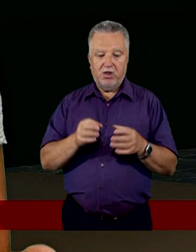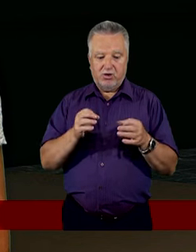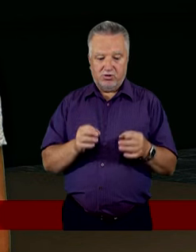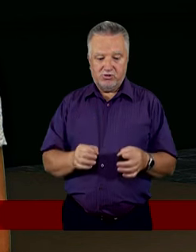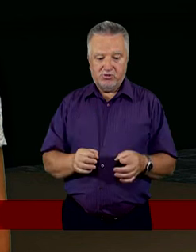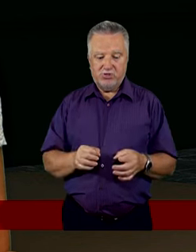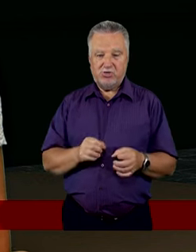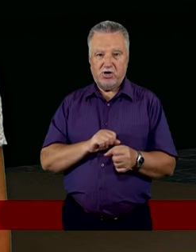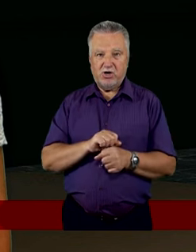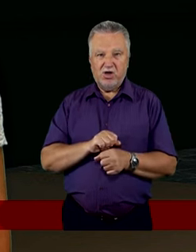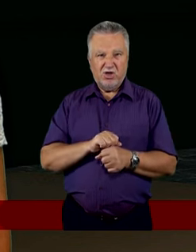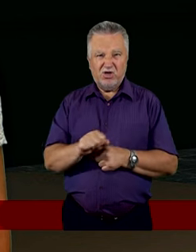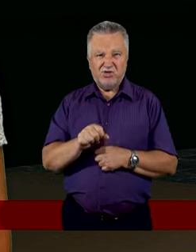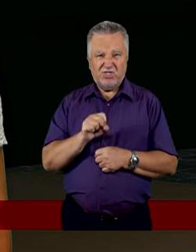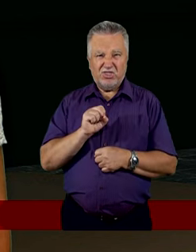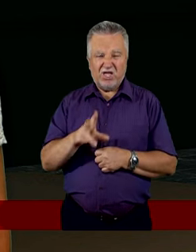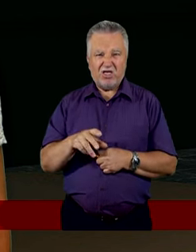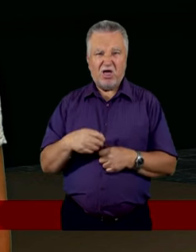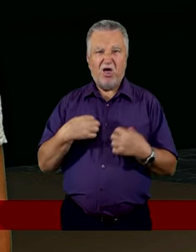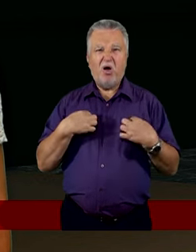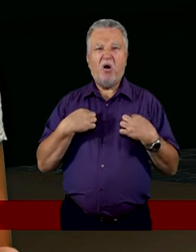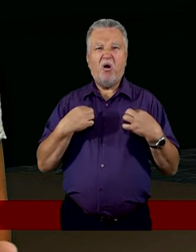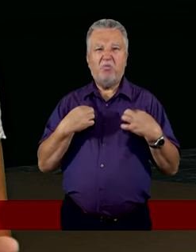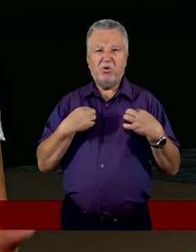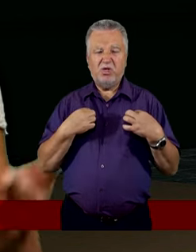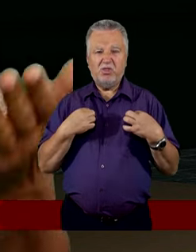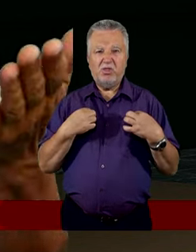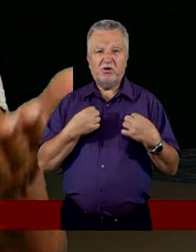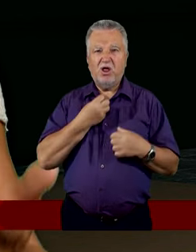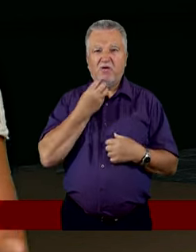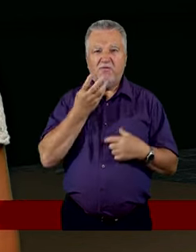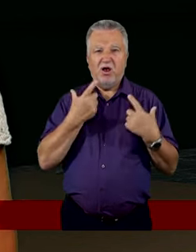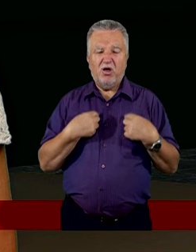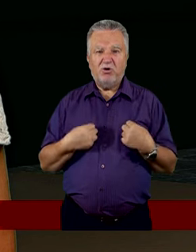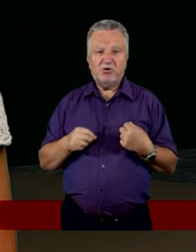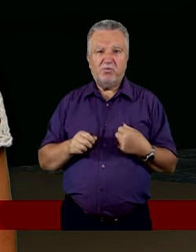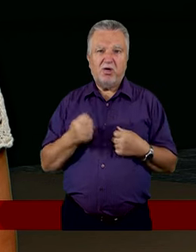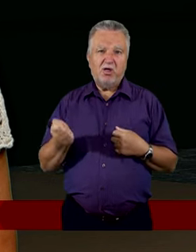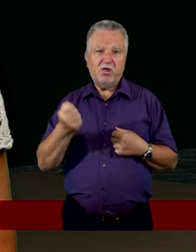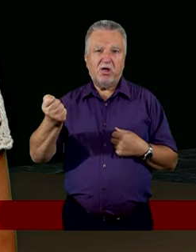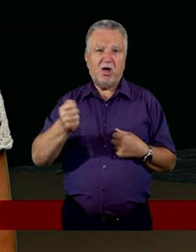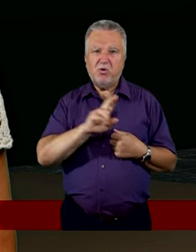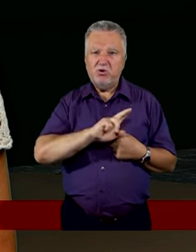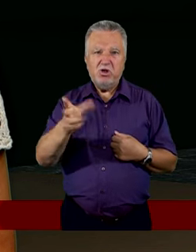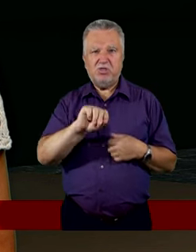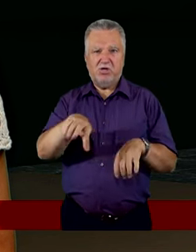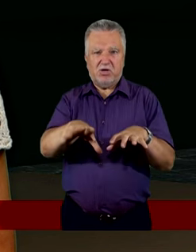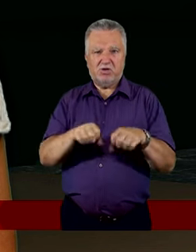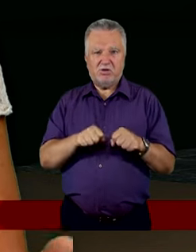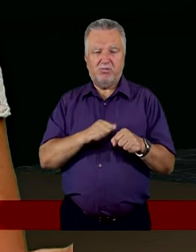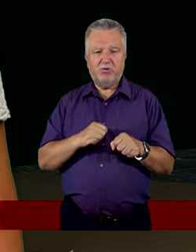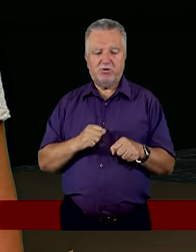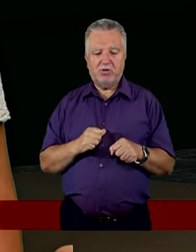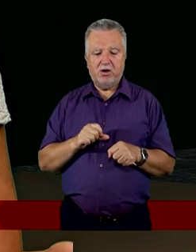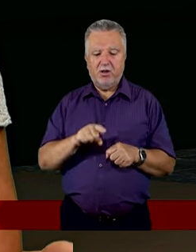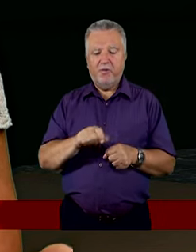Przecież dzisiaj panuje taka znieczulica wśród ludzi. Kilka osób przejechało i nikt się nie zatrzymał.